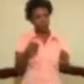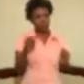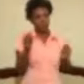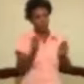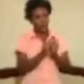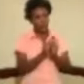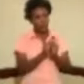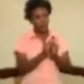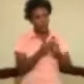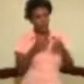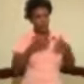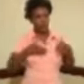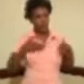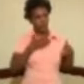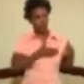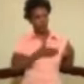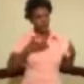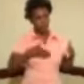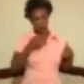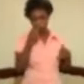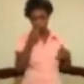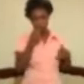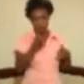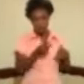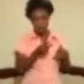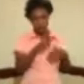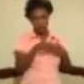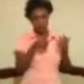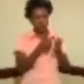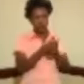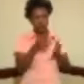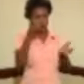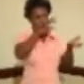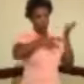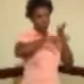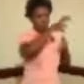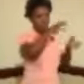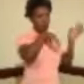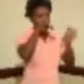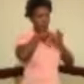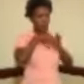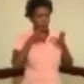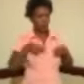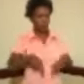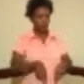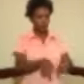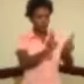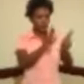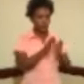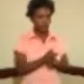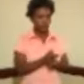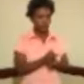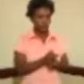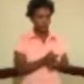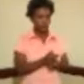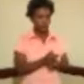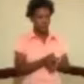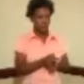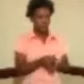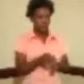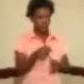avons mouvement ça que nous avons réussi à créer nous-mêmes ensemble dans la rue. Là. Parce que faut respecter le débat, c'est une. Faut respecter le sondage là, c'est